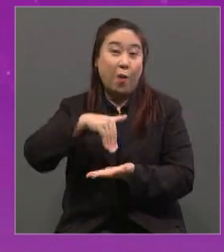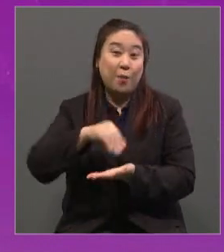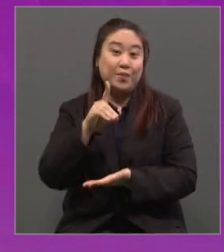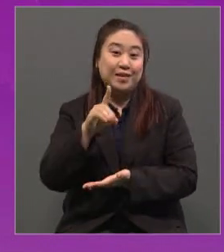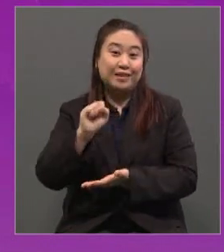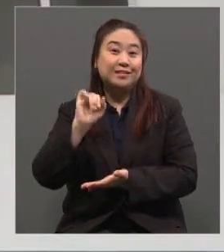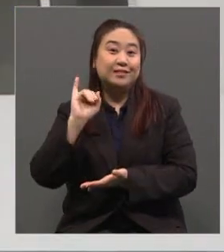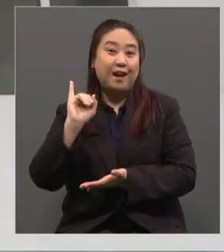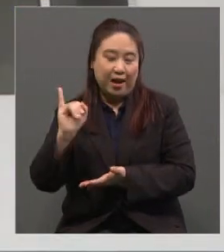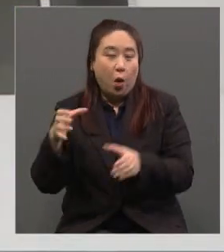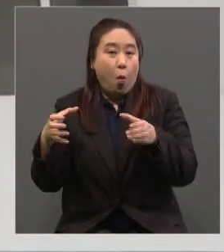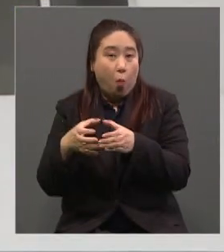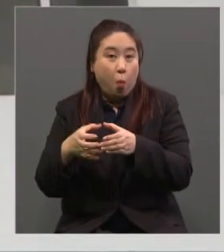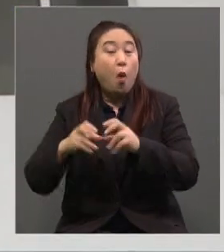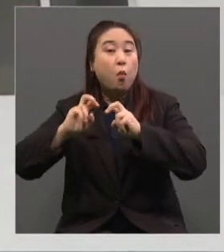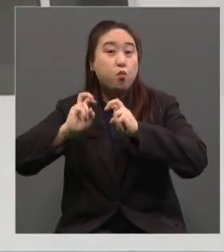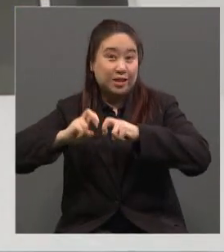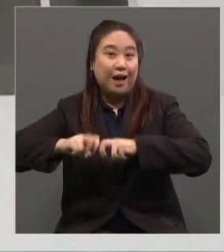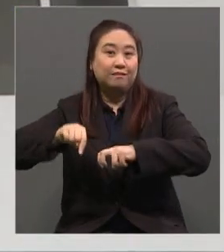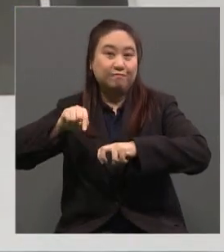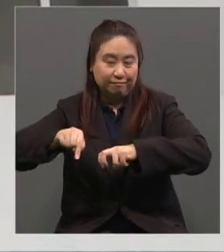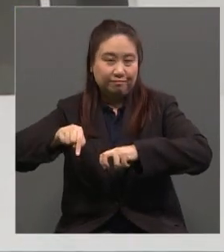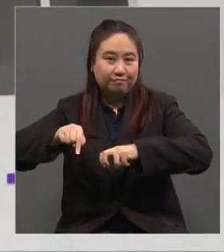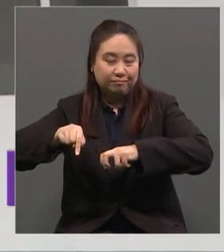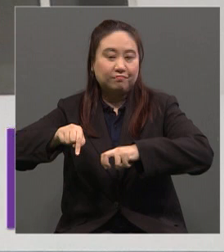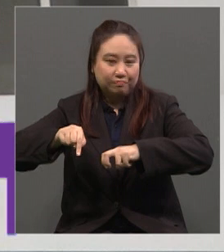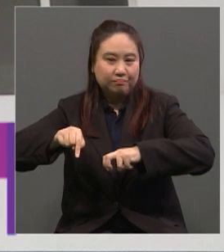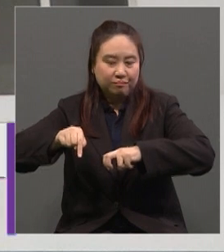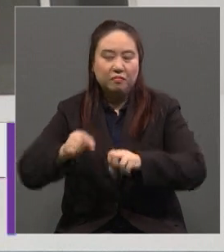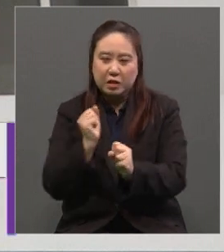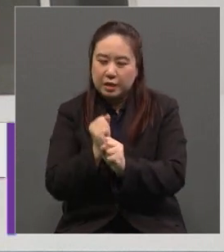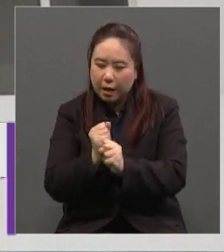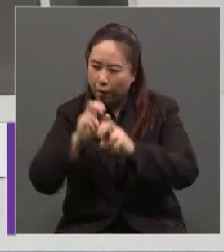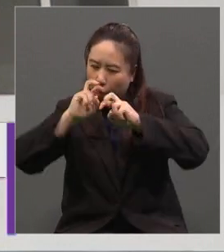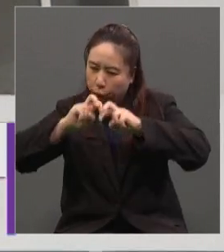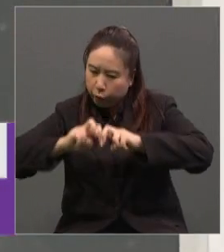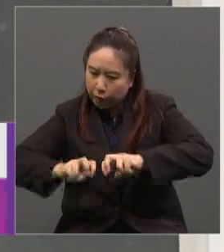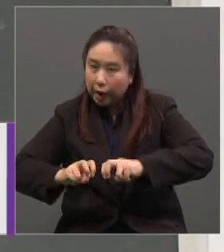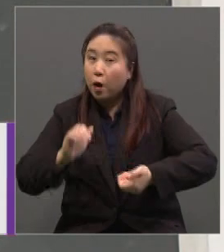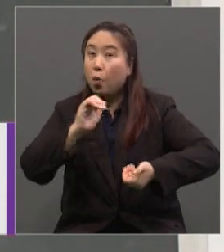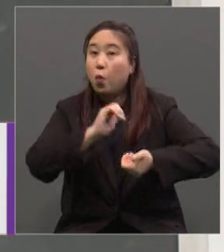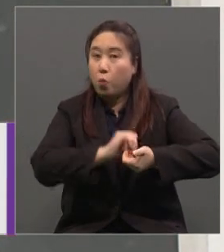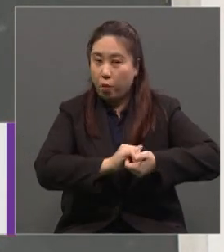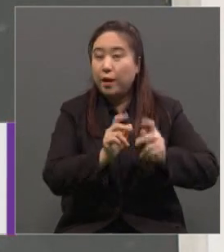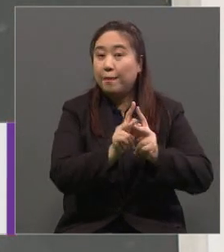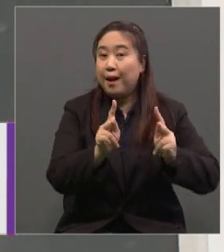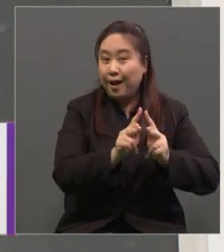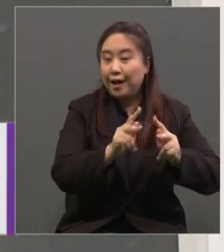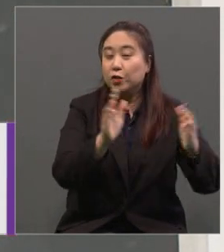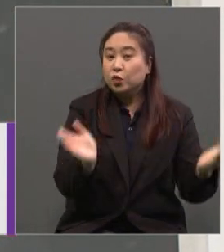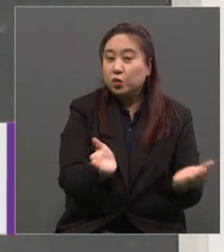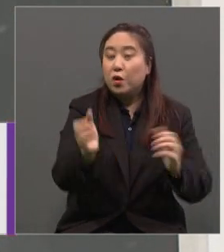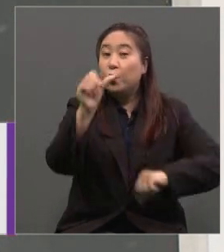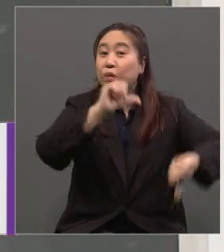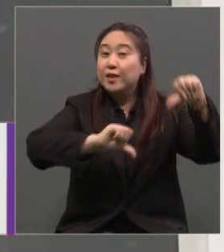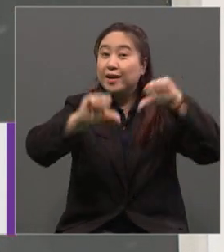คดีพิเศษโดยทีมนักวิจัยกองคดีธุรกิจการเงินนอกระบบนะคะเขาไปทำงานวิจัยร่วมกับทางสำนักงานคณะกรรมการส่งเสริมวิทย